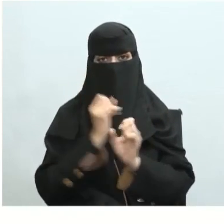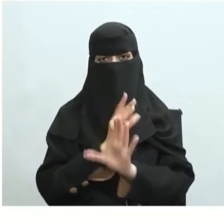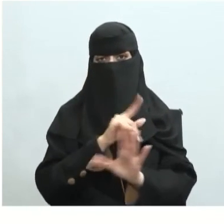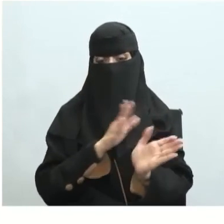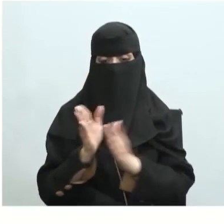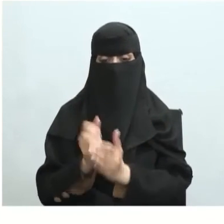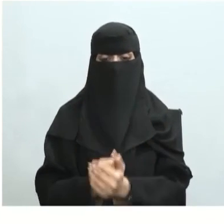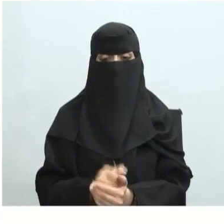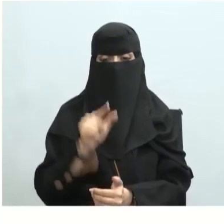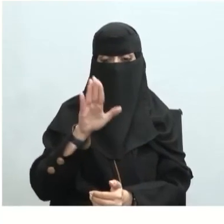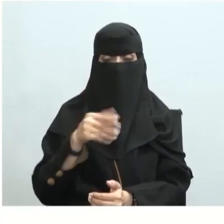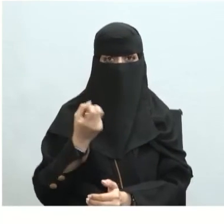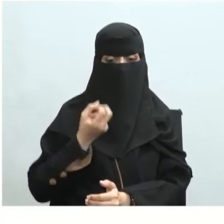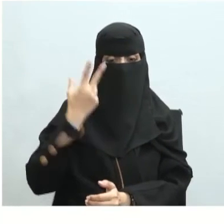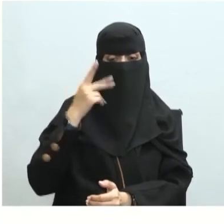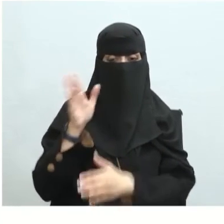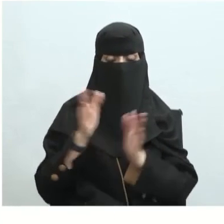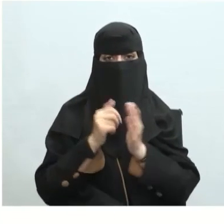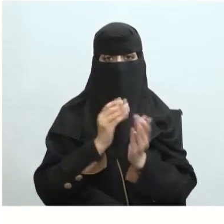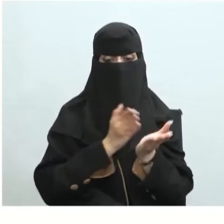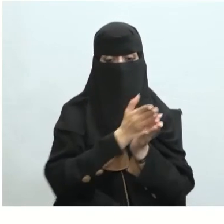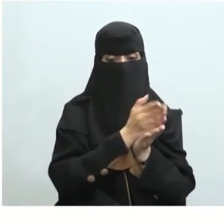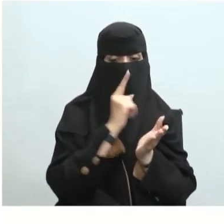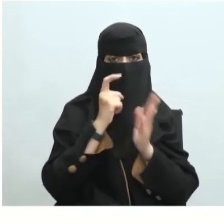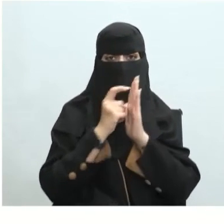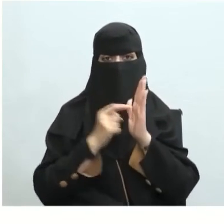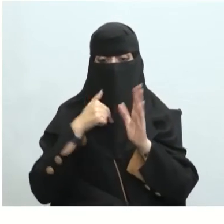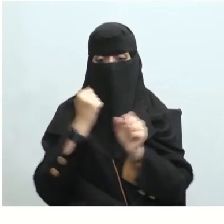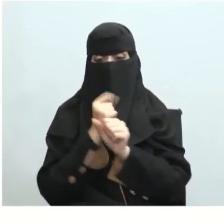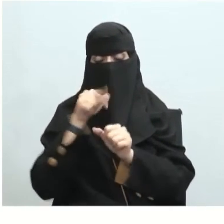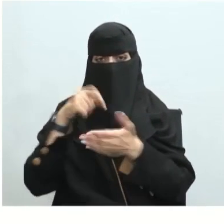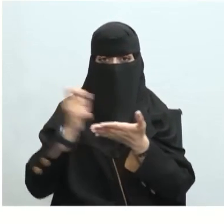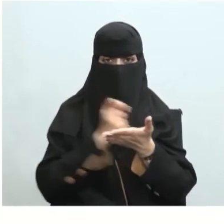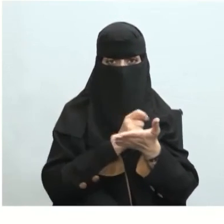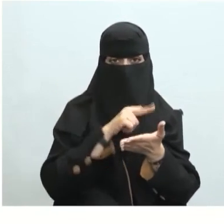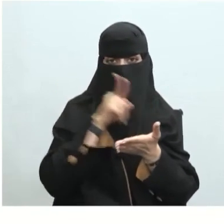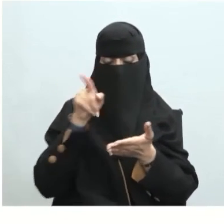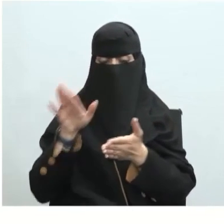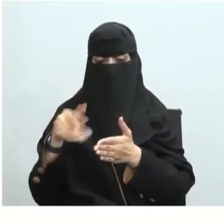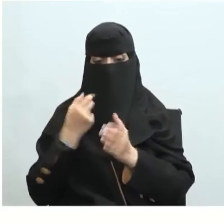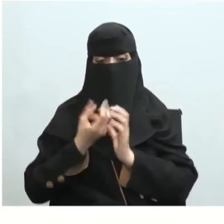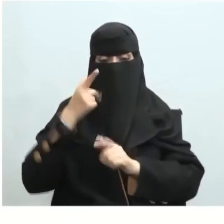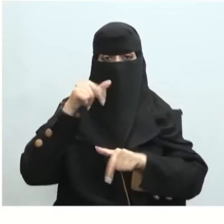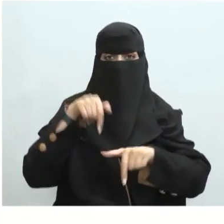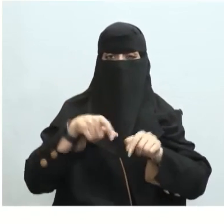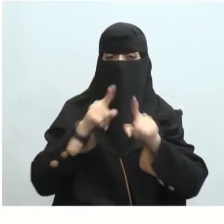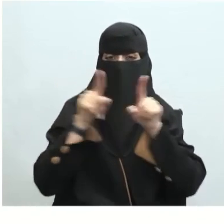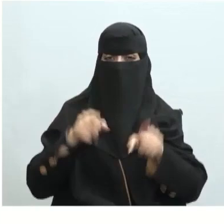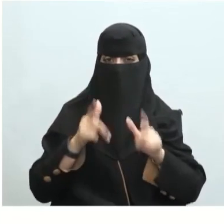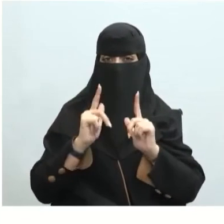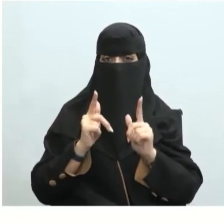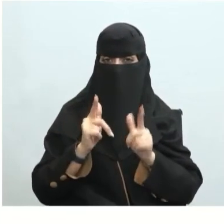والاعلانات العايه هنا في الاستنتاج التوجيه الفنون الوظيفيه التي كتبت فيها في الاستنتاج محاضر الجلسات